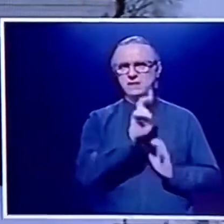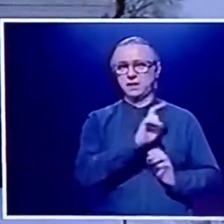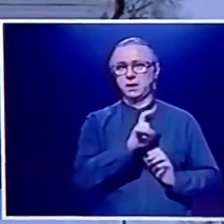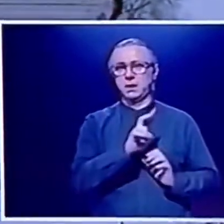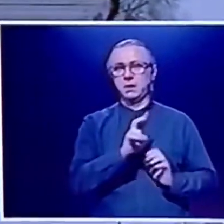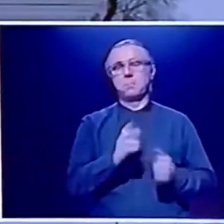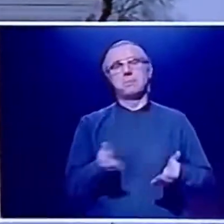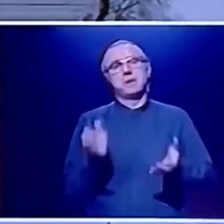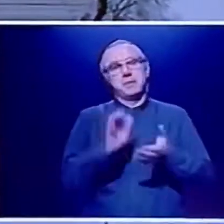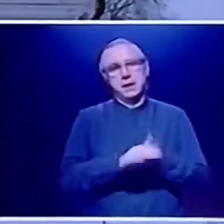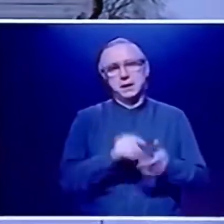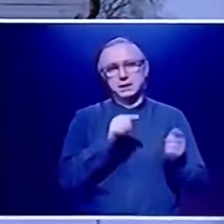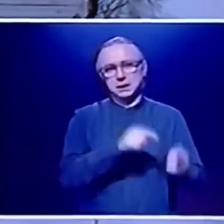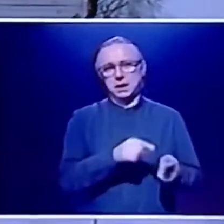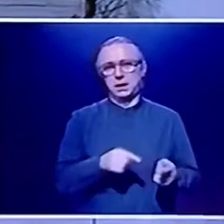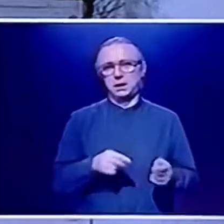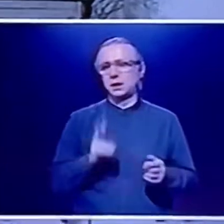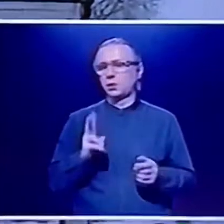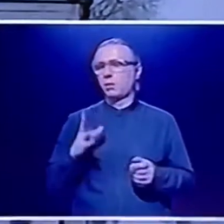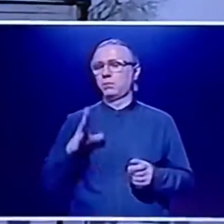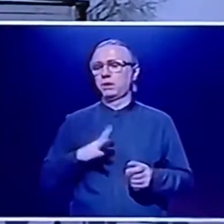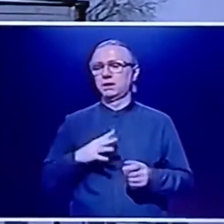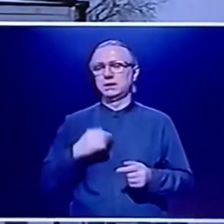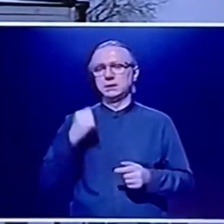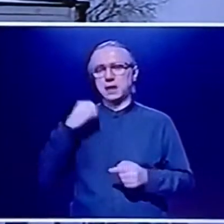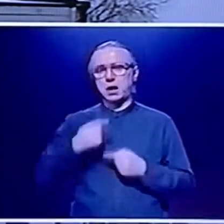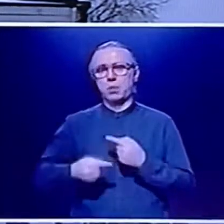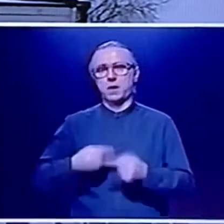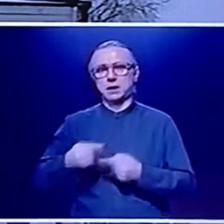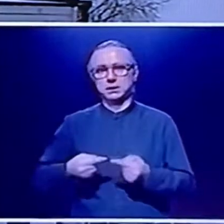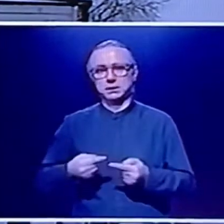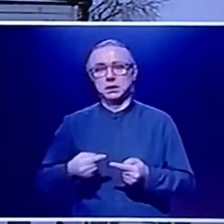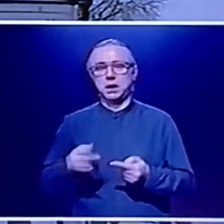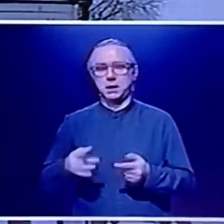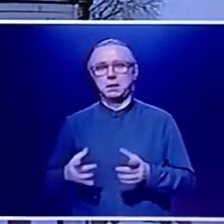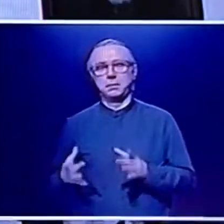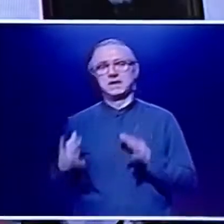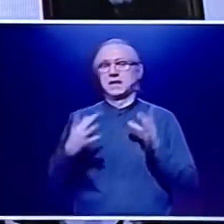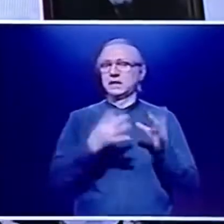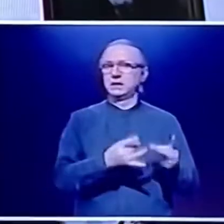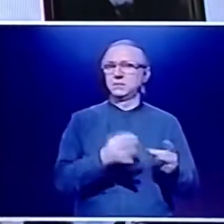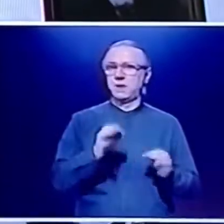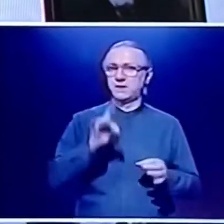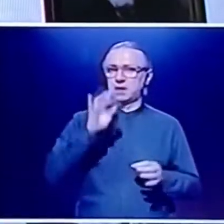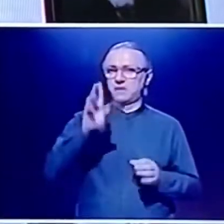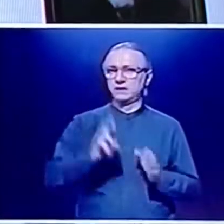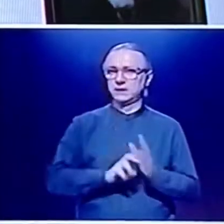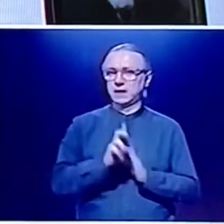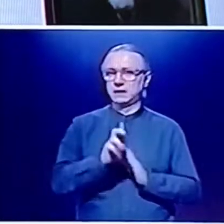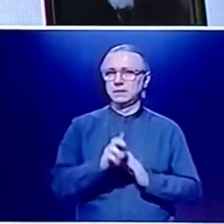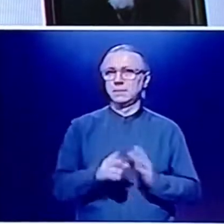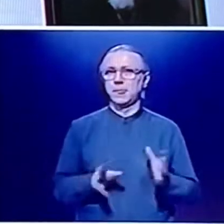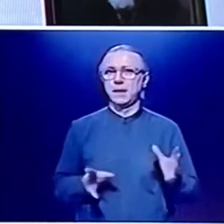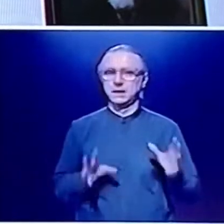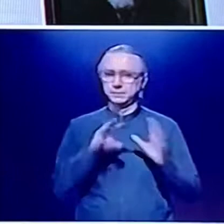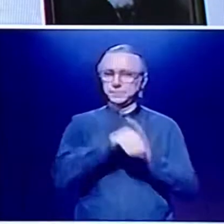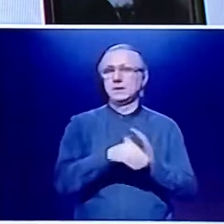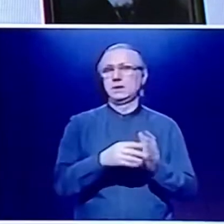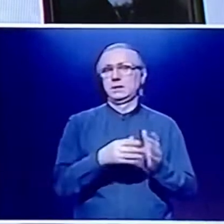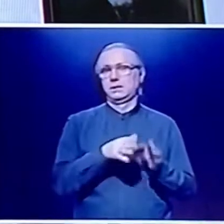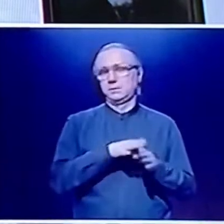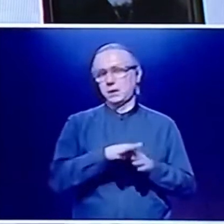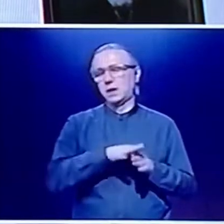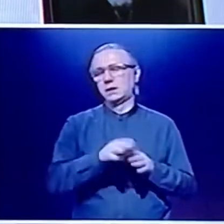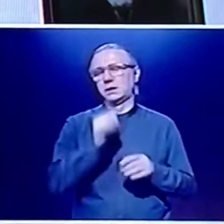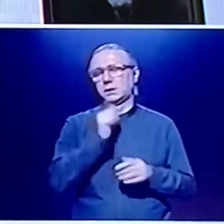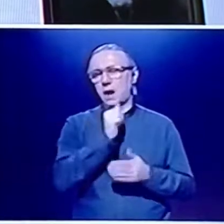традициями старообрядческими, но в полном подчинении иерархии Русской православной церкви и, соответственно, со всеми таинствами Русской православной церкви.